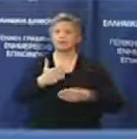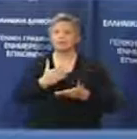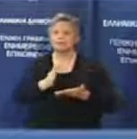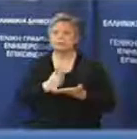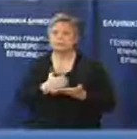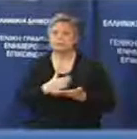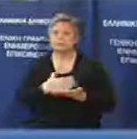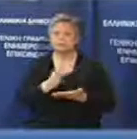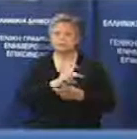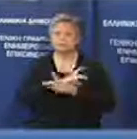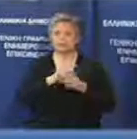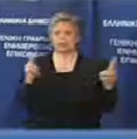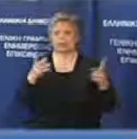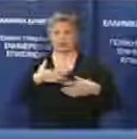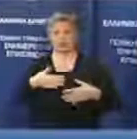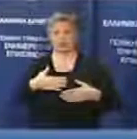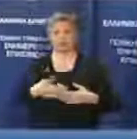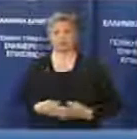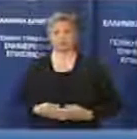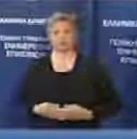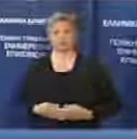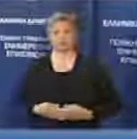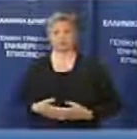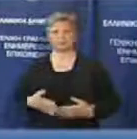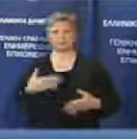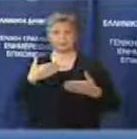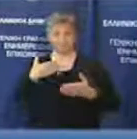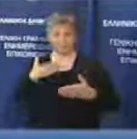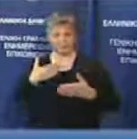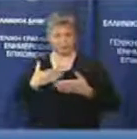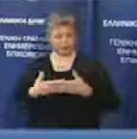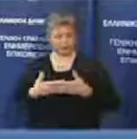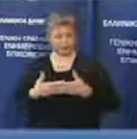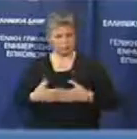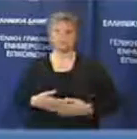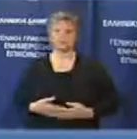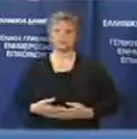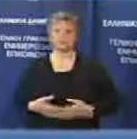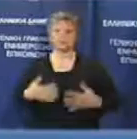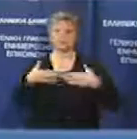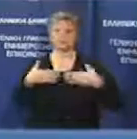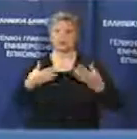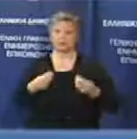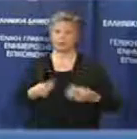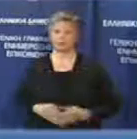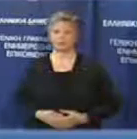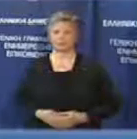κύριος Παπαγγελόπουλος. Νομίζω έχουμε τελειώσει, δεν υπάρχει άλλη ερώτηση. Σας ευχαριστώ.